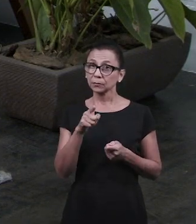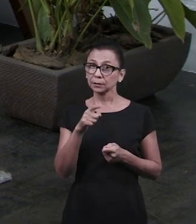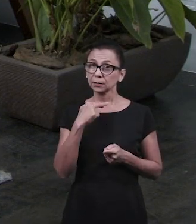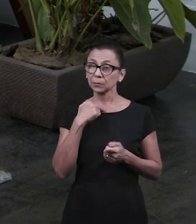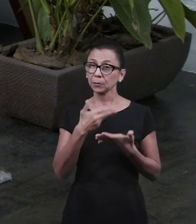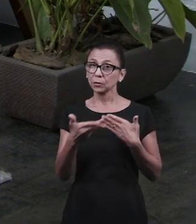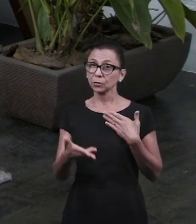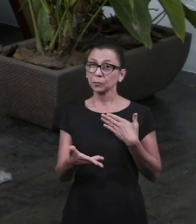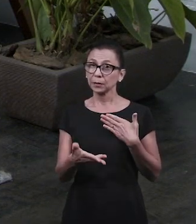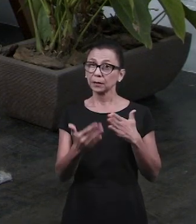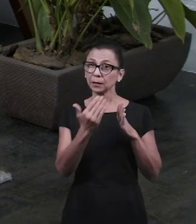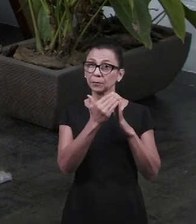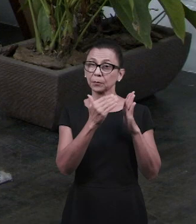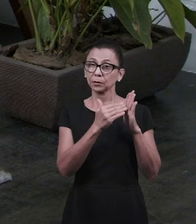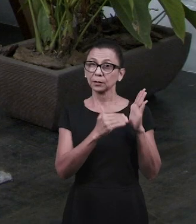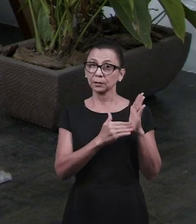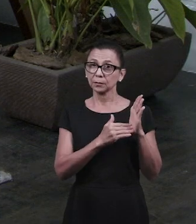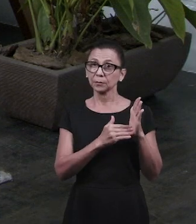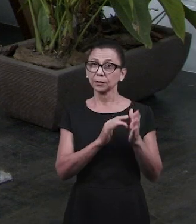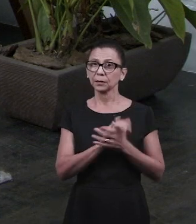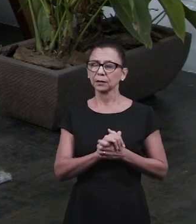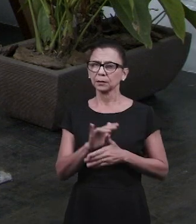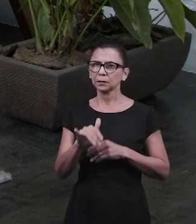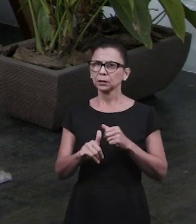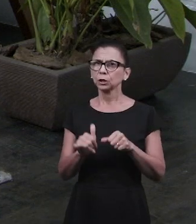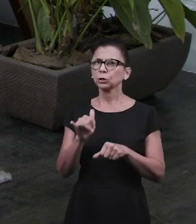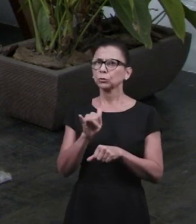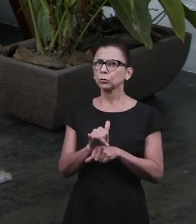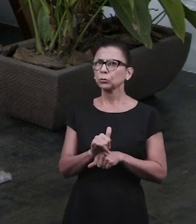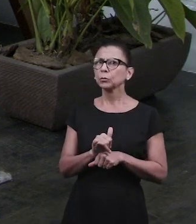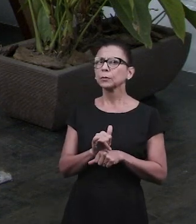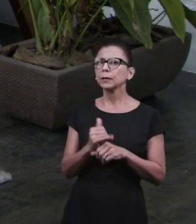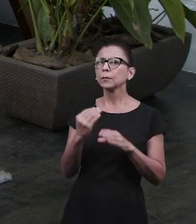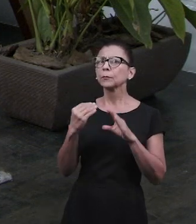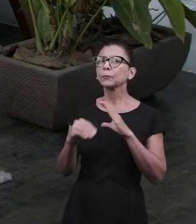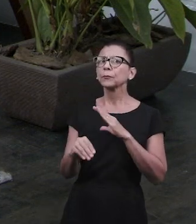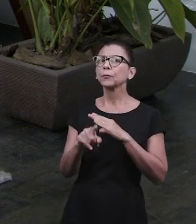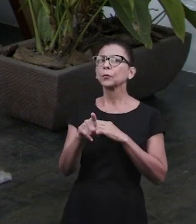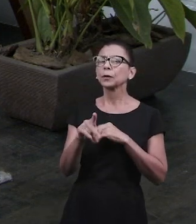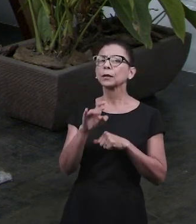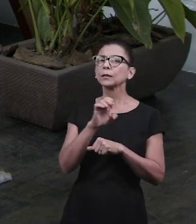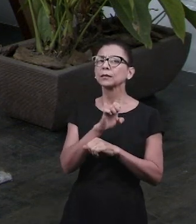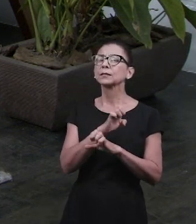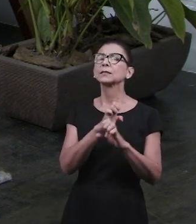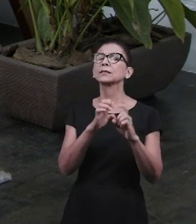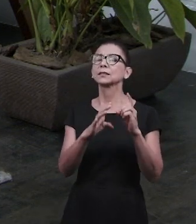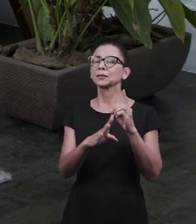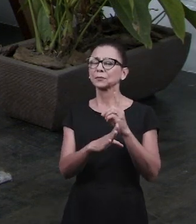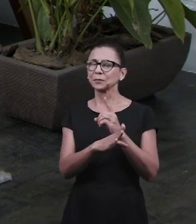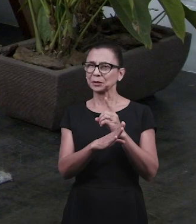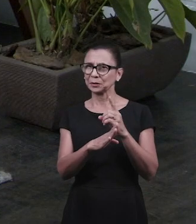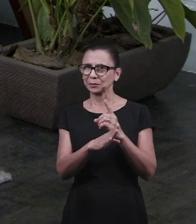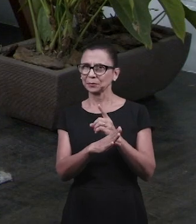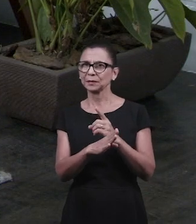rater. Dans le canal de l'Église chrétienne Maranatha sur YouTube, nous transmettons l'école biblique